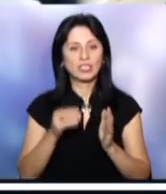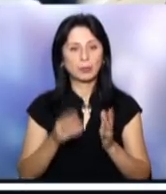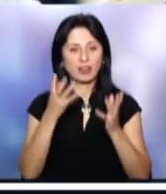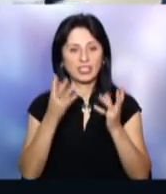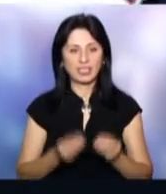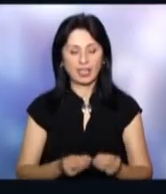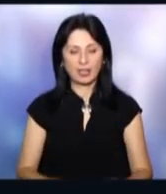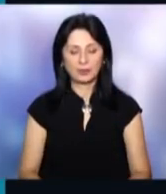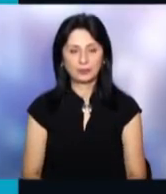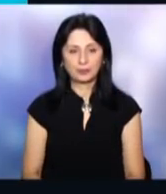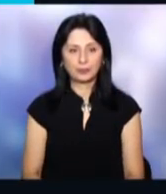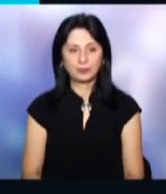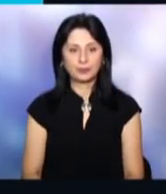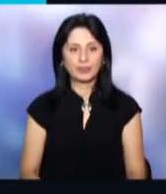დღე.